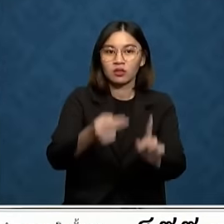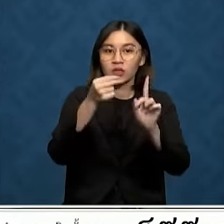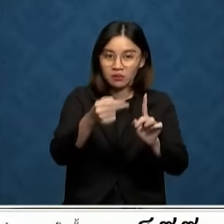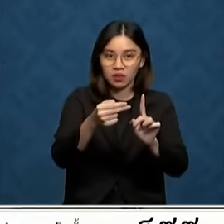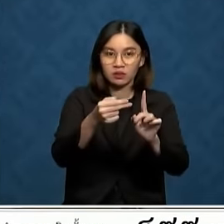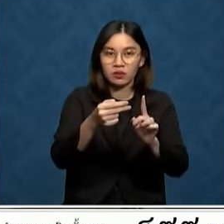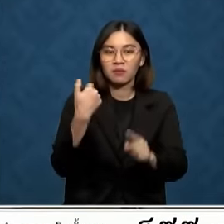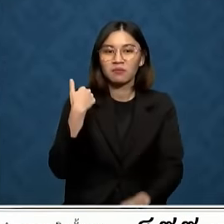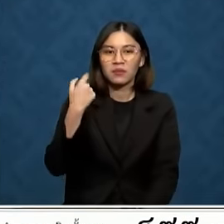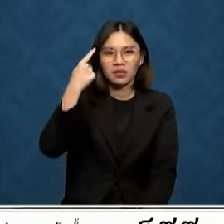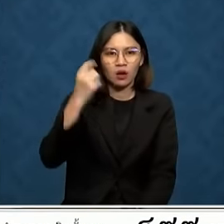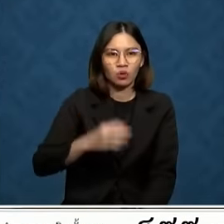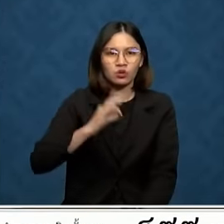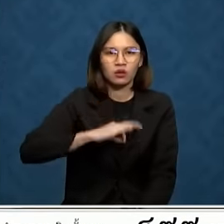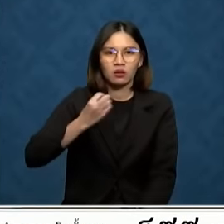MP